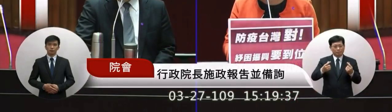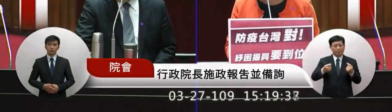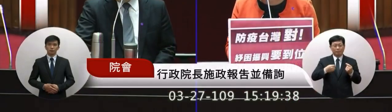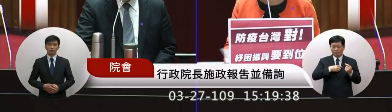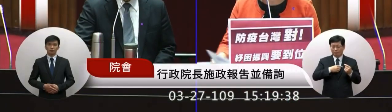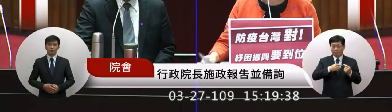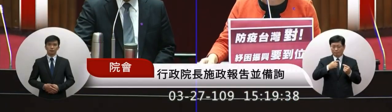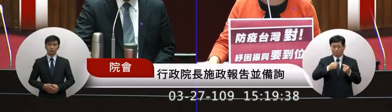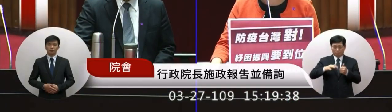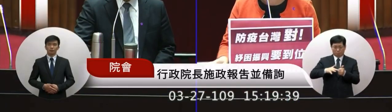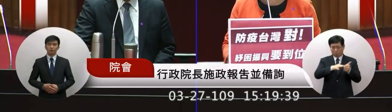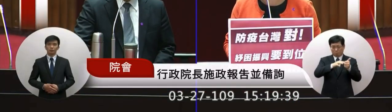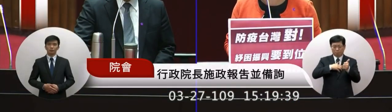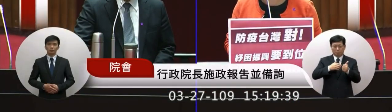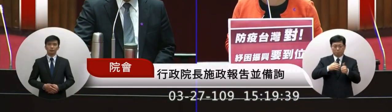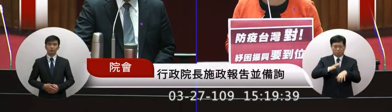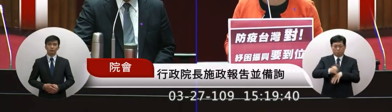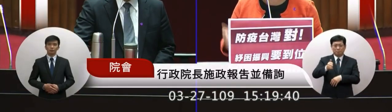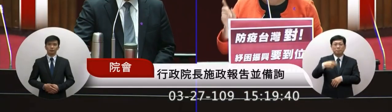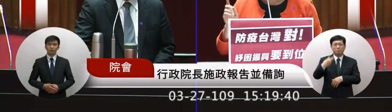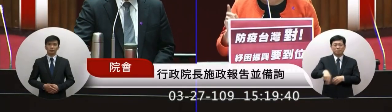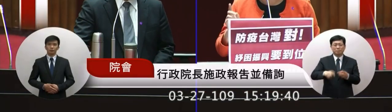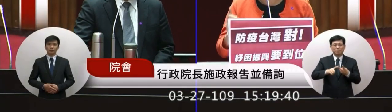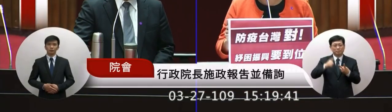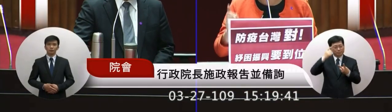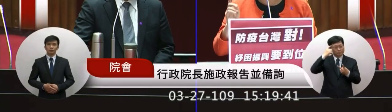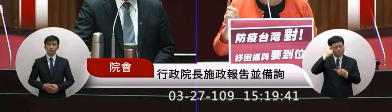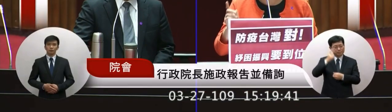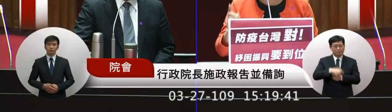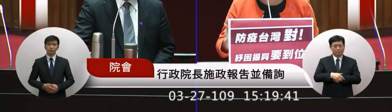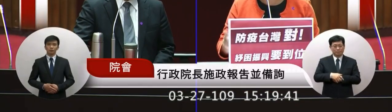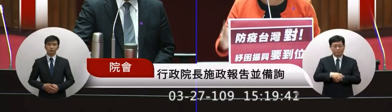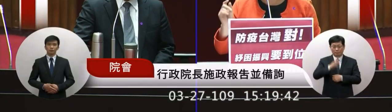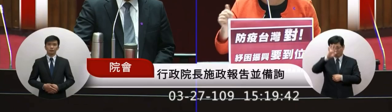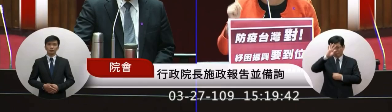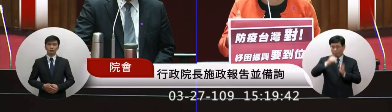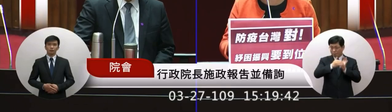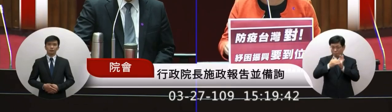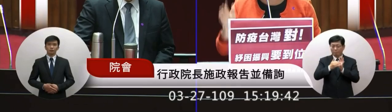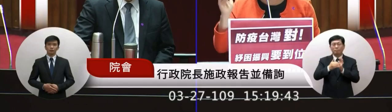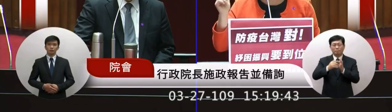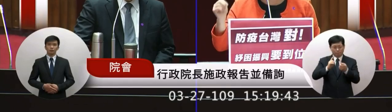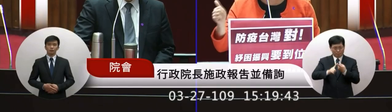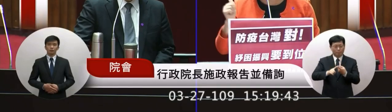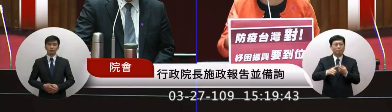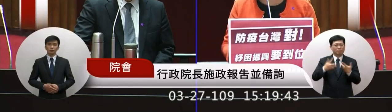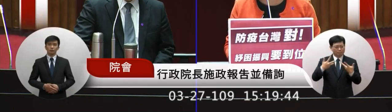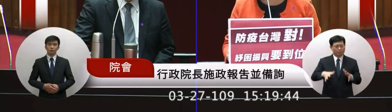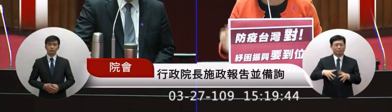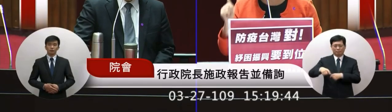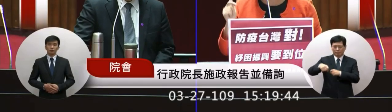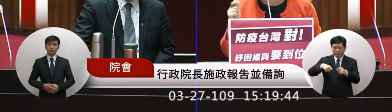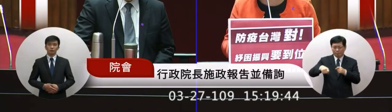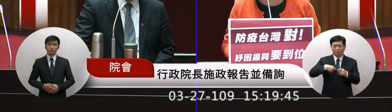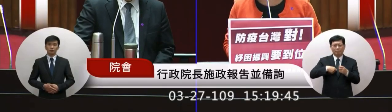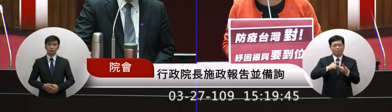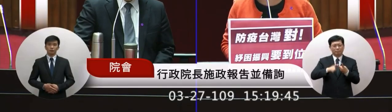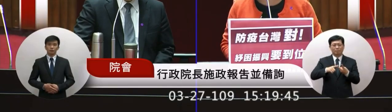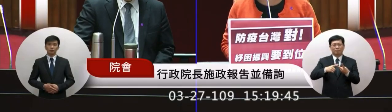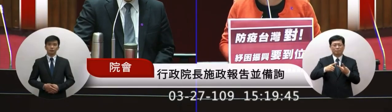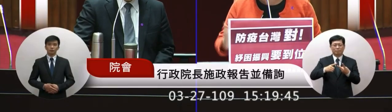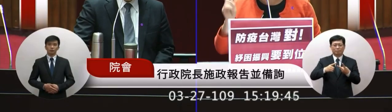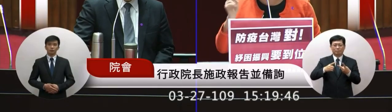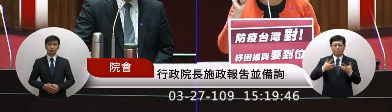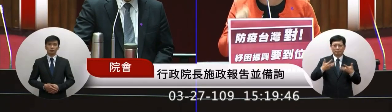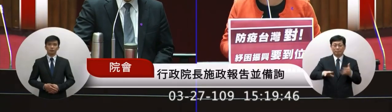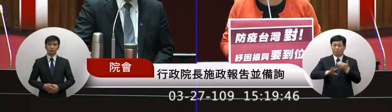院长领导有方哦。那接着我想。我们防疫呢做得很对，包括很多的政策，包括很多的我们的这